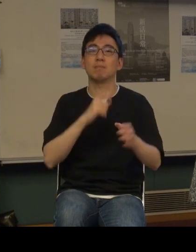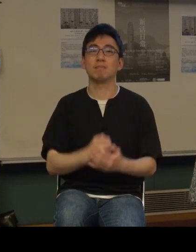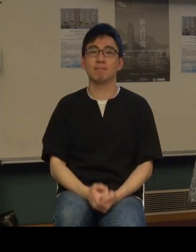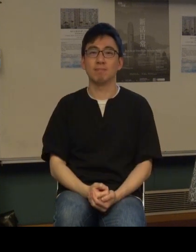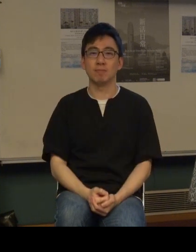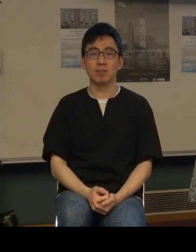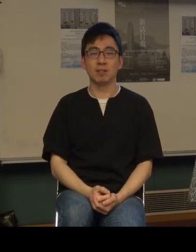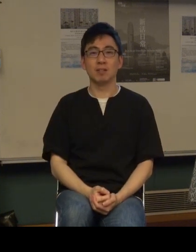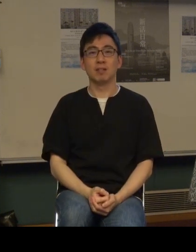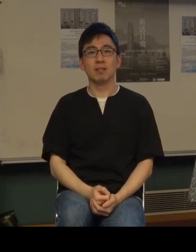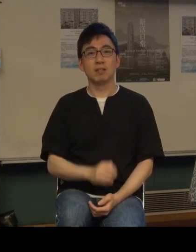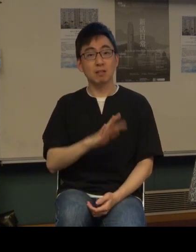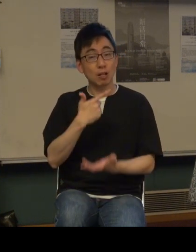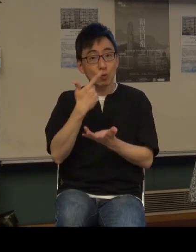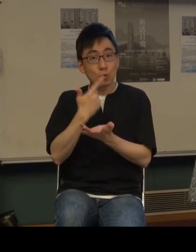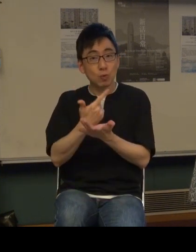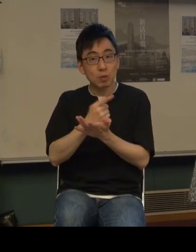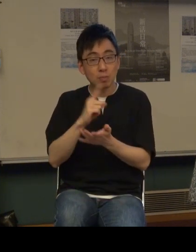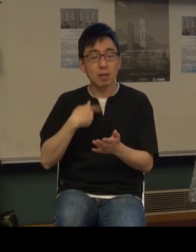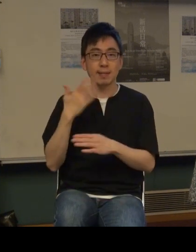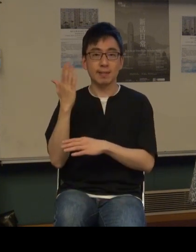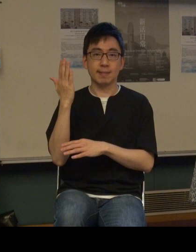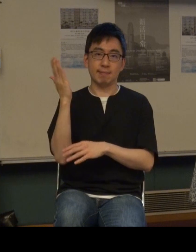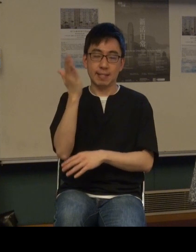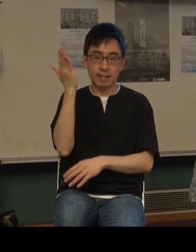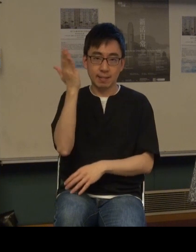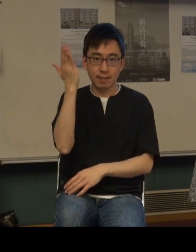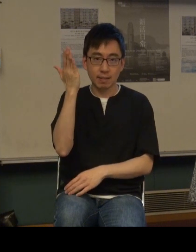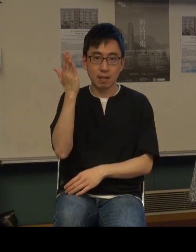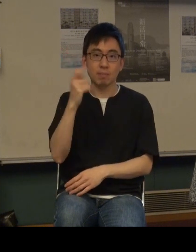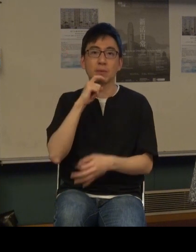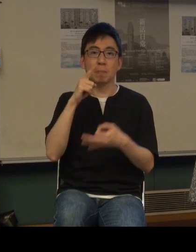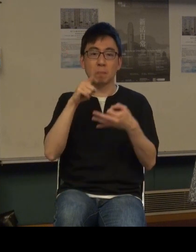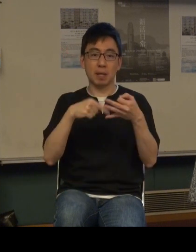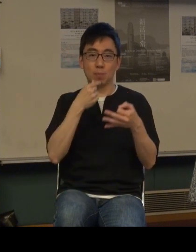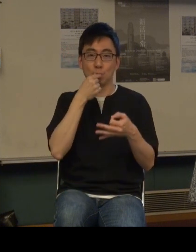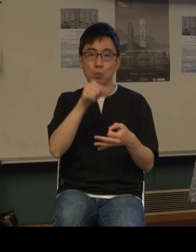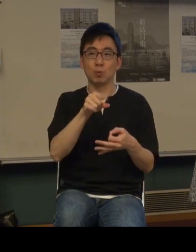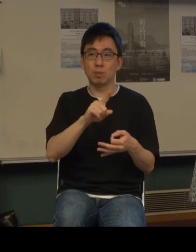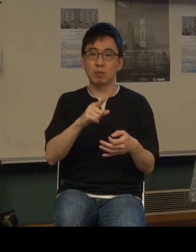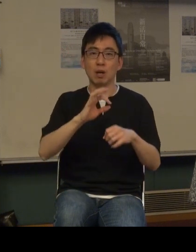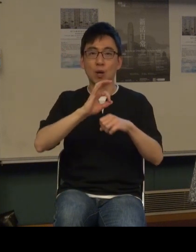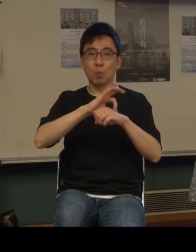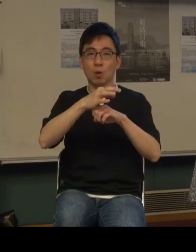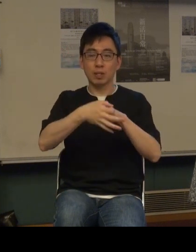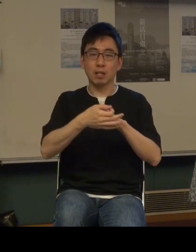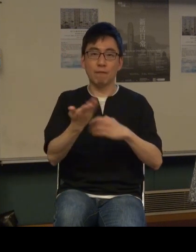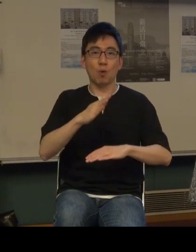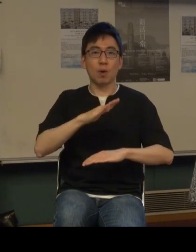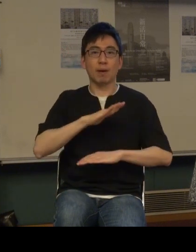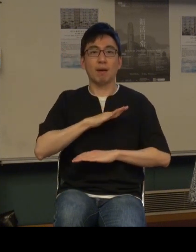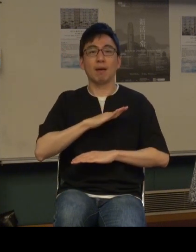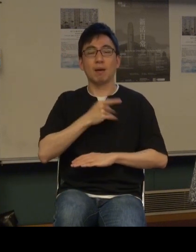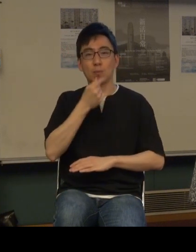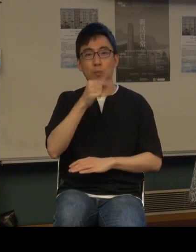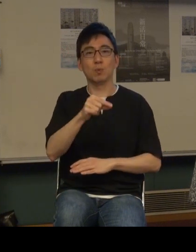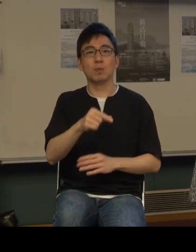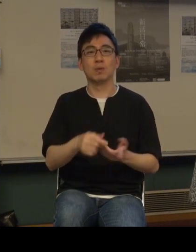咁，但係最重要咧就係話呢個咁樣嘅展覽咧，就取咗一個名字，就叫做國際風格 （International